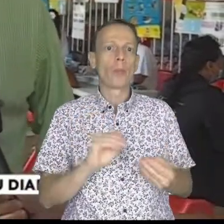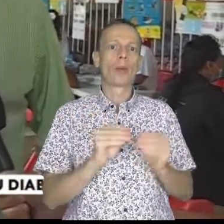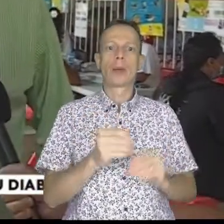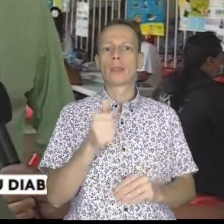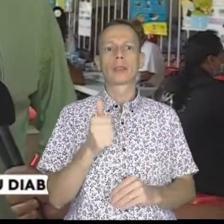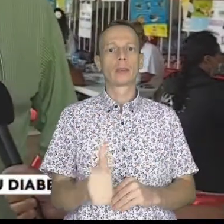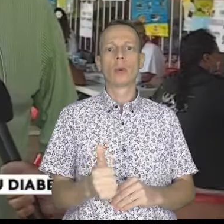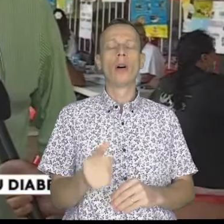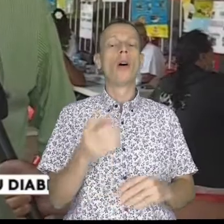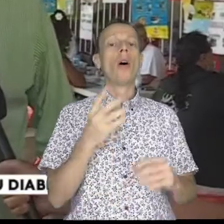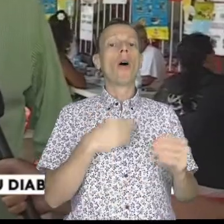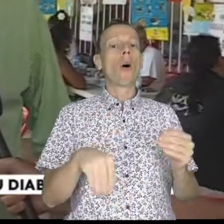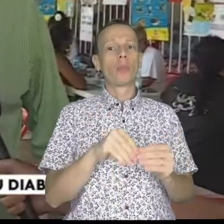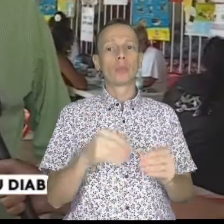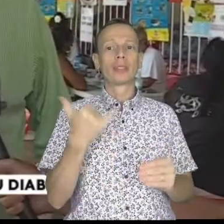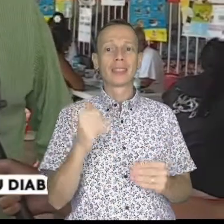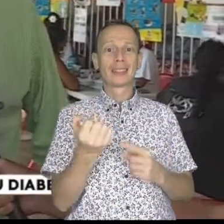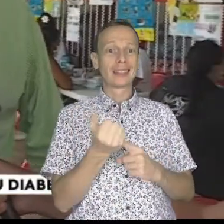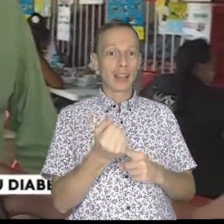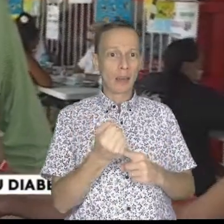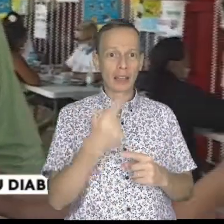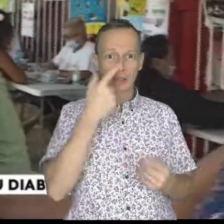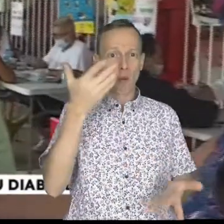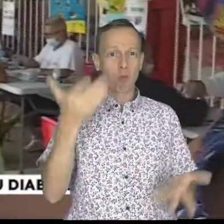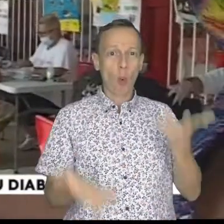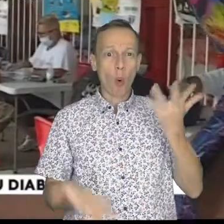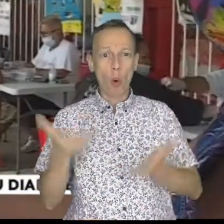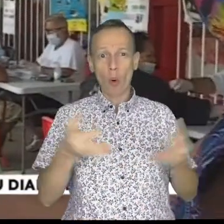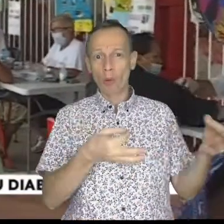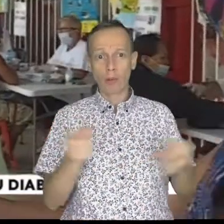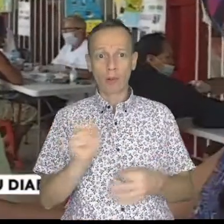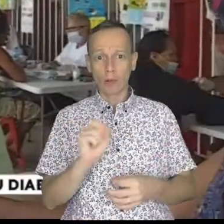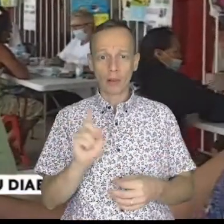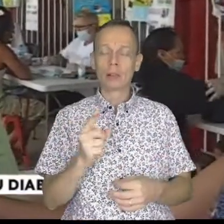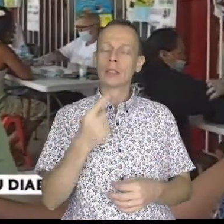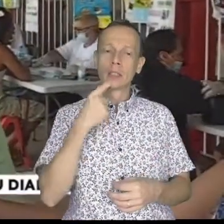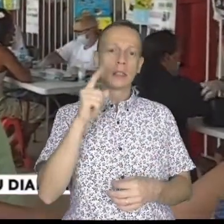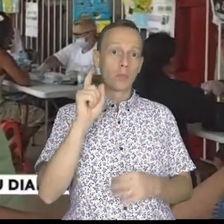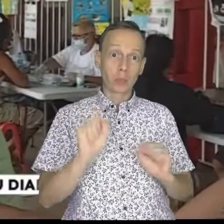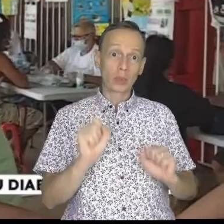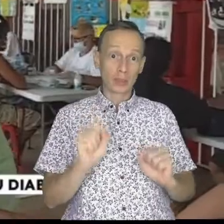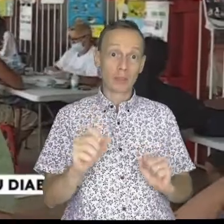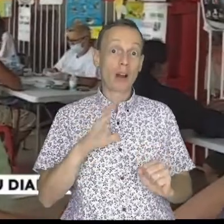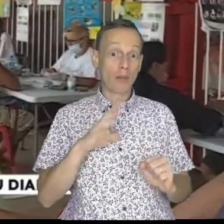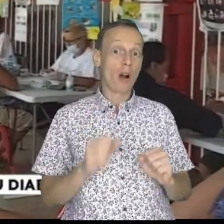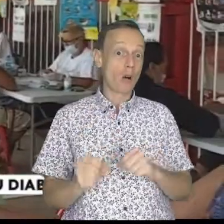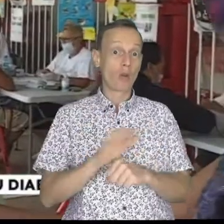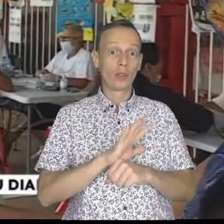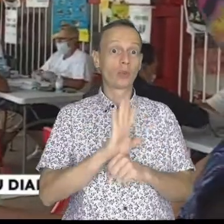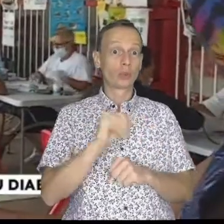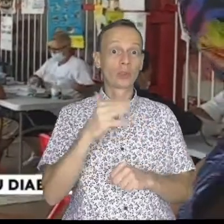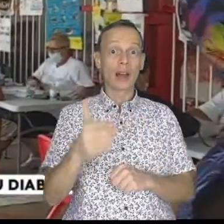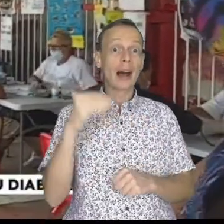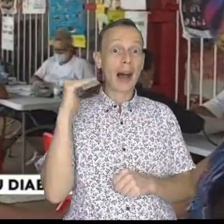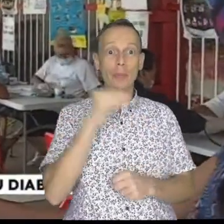problème. En plus de ça, dès que le diabète commence à se déséquilibrer, c'est un signe potentiel de Covid. Donc ils sont vite pris en